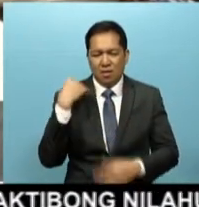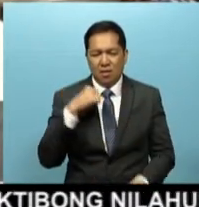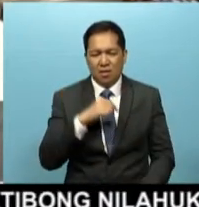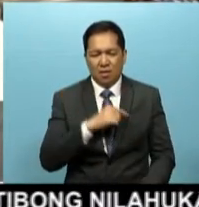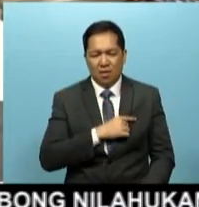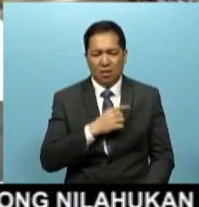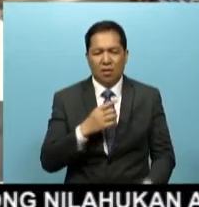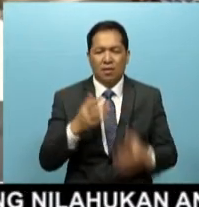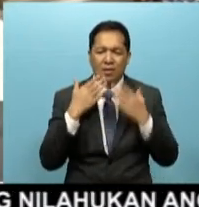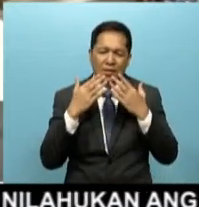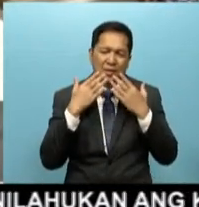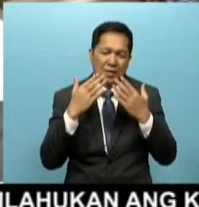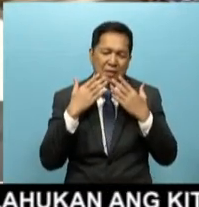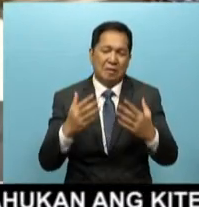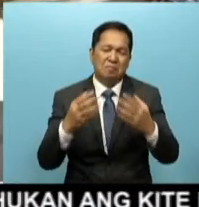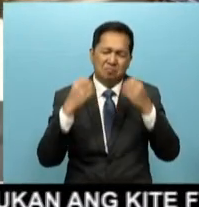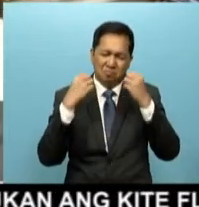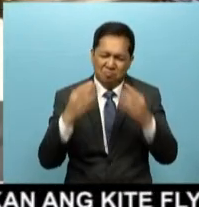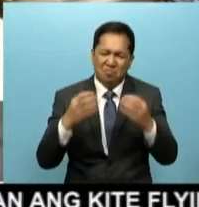colaboración.